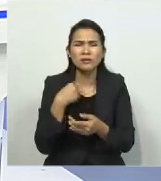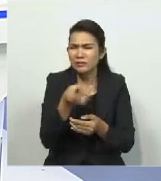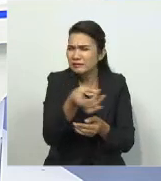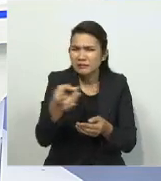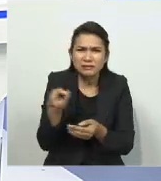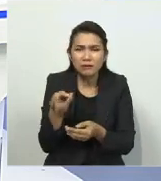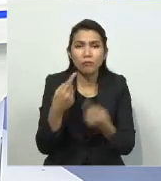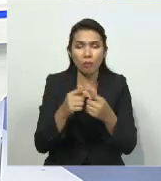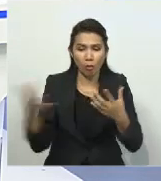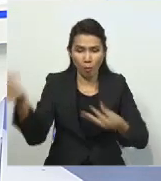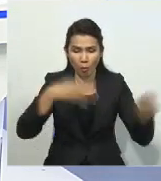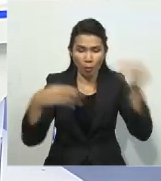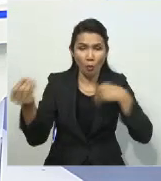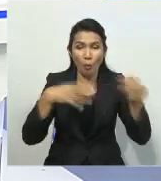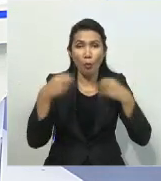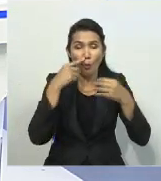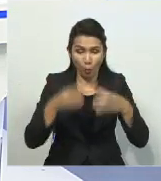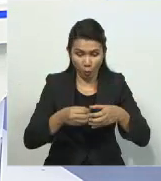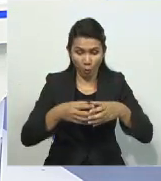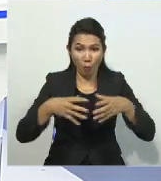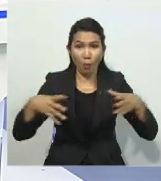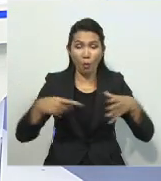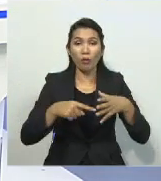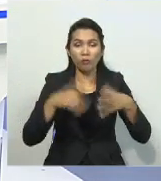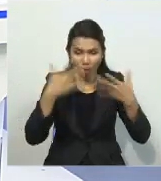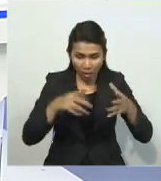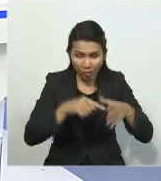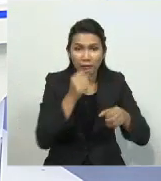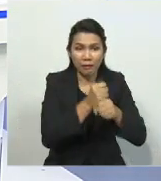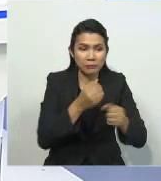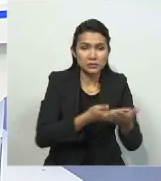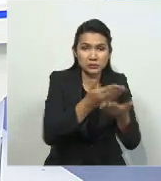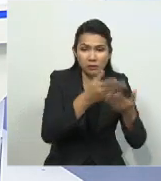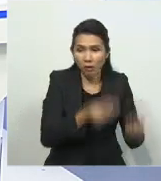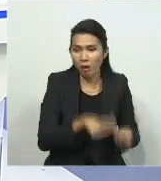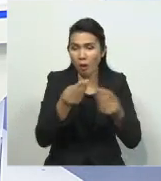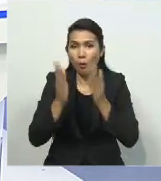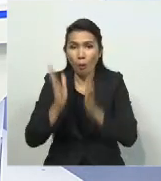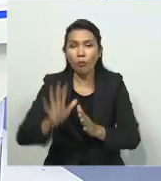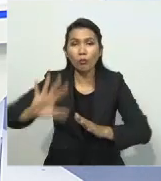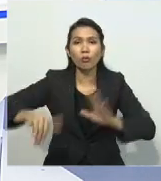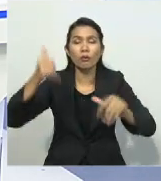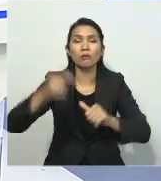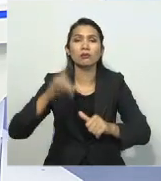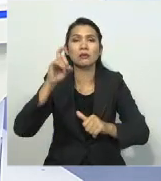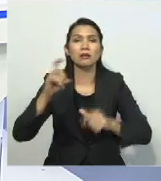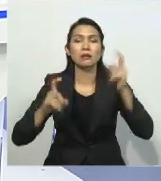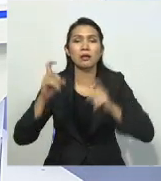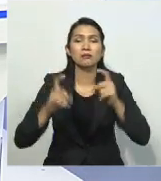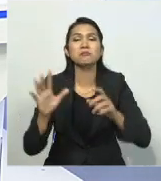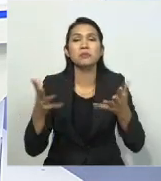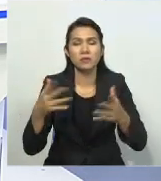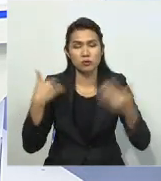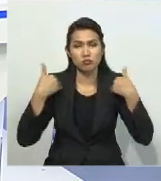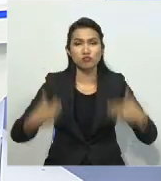าคคนละเล็กคนละน้อยแต่เราได้หนึ่งสิ่งที่ทำให้คนหนึ่งคนและคนอีกหลายๆคนหลังจากนี้มีโอกาสในการรอดชีวิตมากยิ่งขึ้น